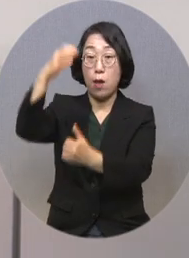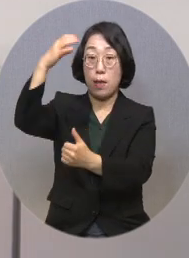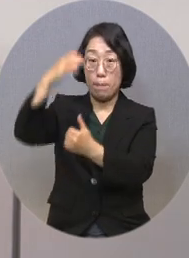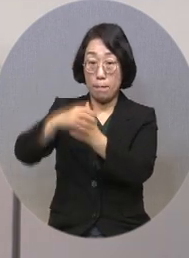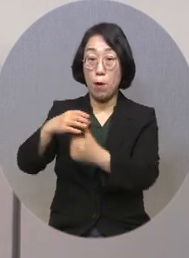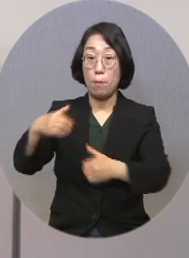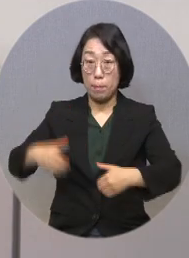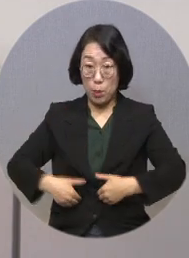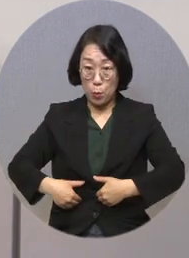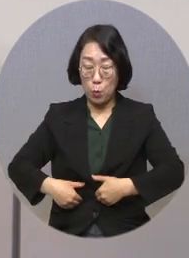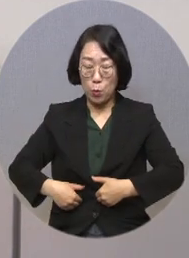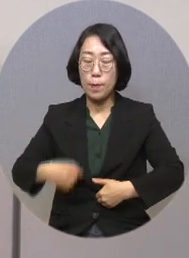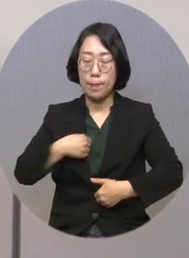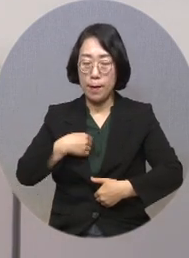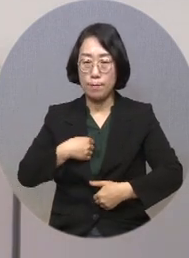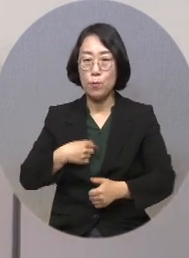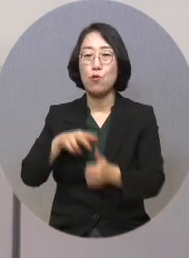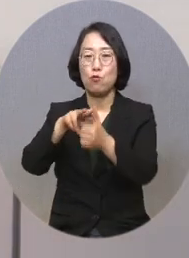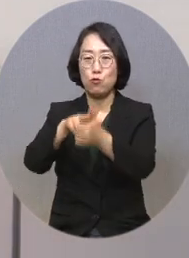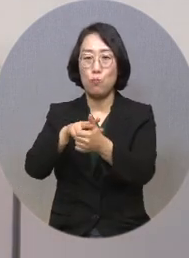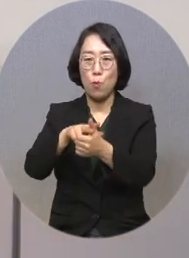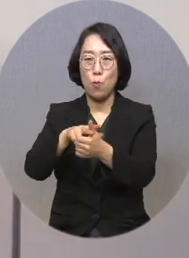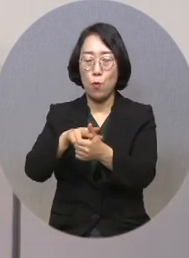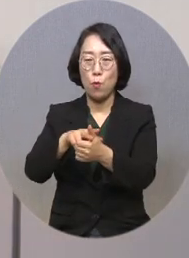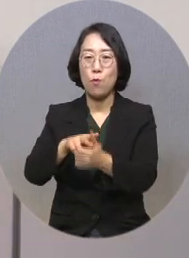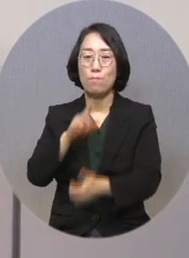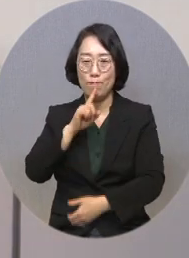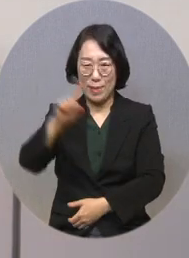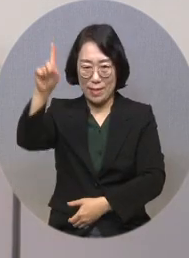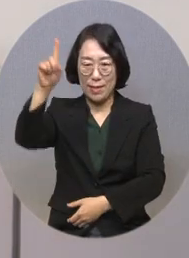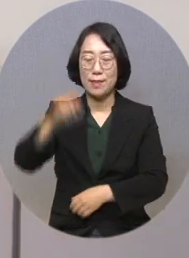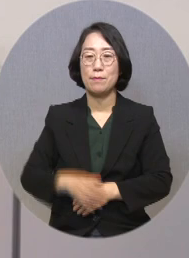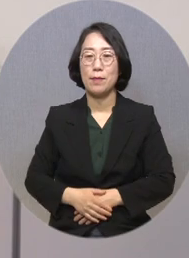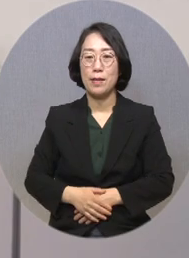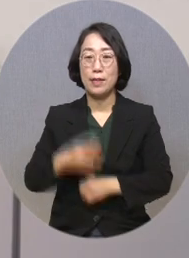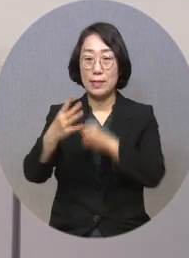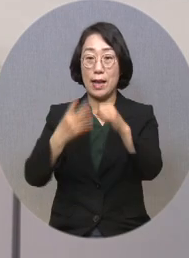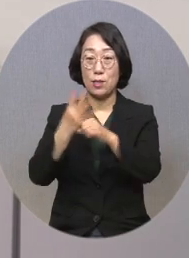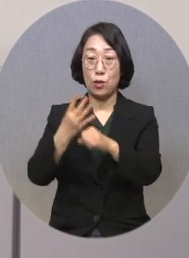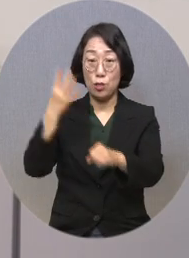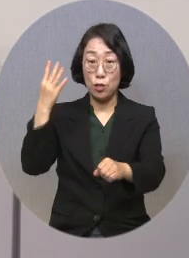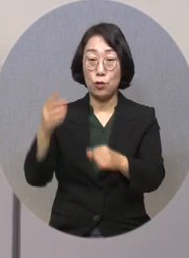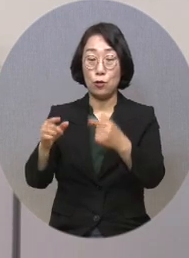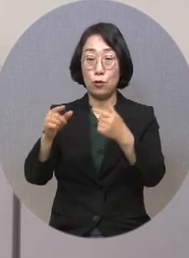얻어서 출마를 결심했습니다. 지난 4년 전 6.13